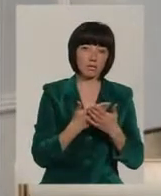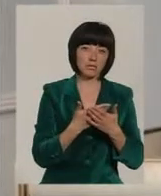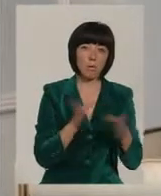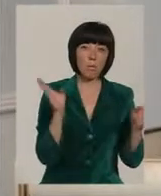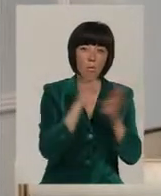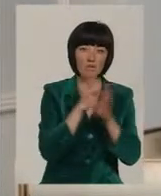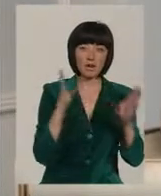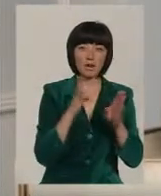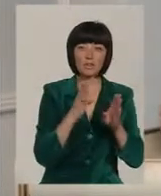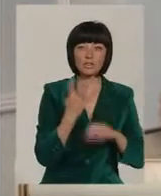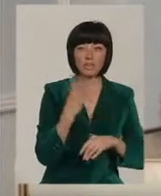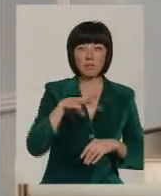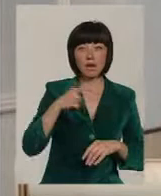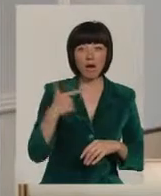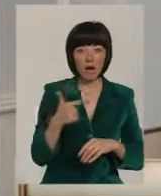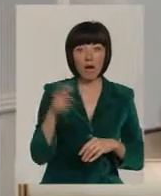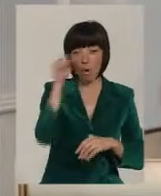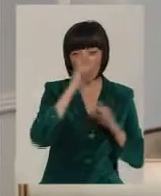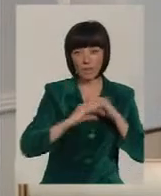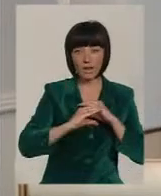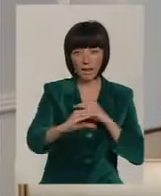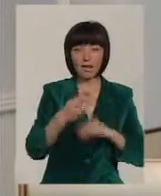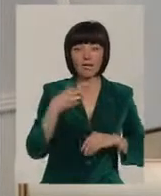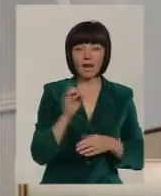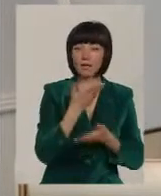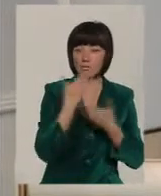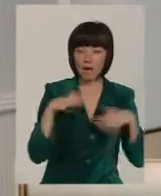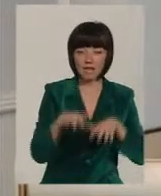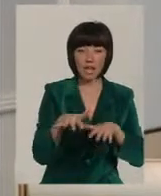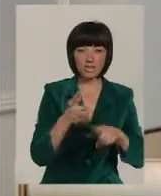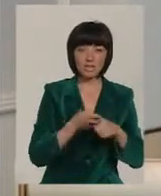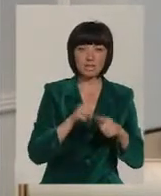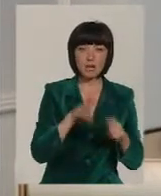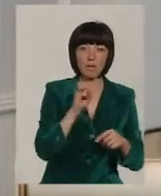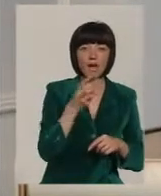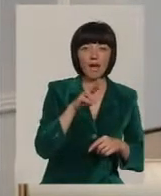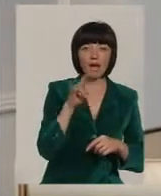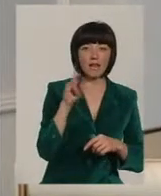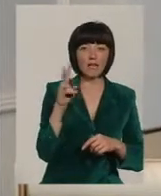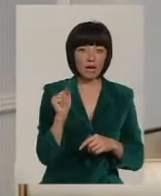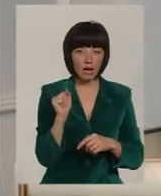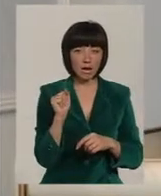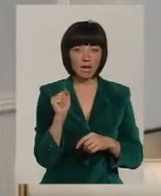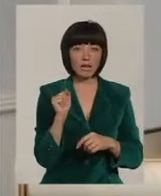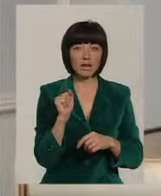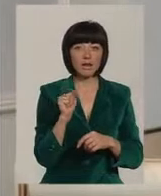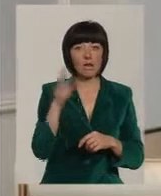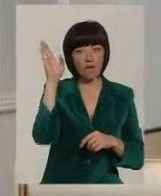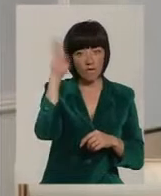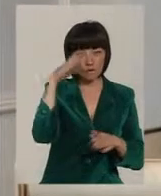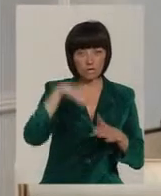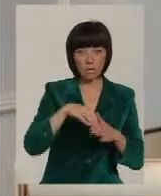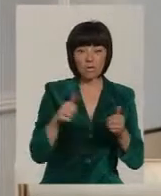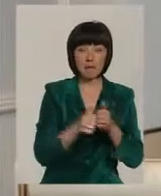мг на літр. Там, де є льодовий покрив, там, де немає течії, це водосховище Мар'янівка, водосховище Вище Західної окружної і водосховище